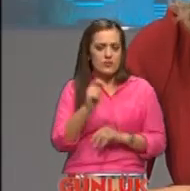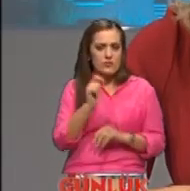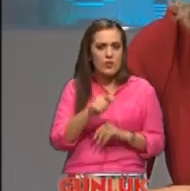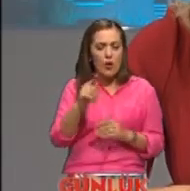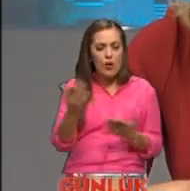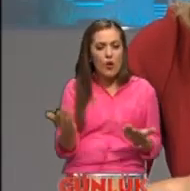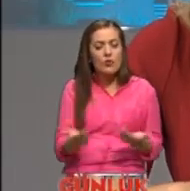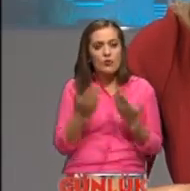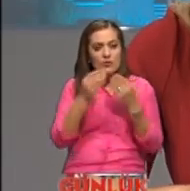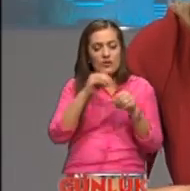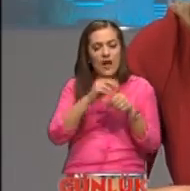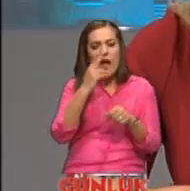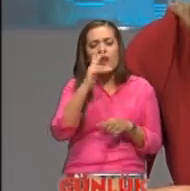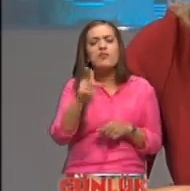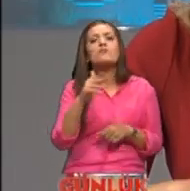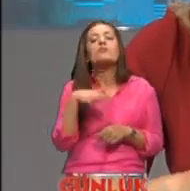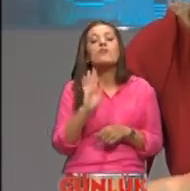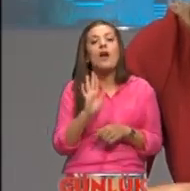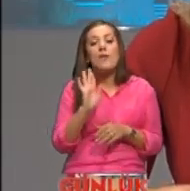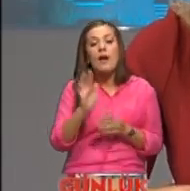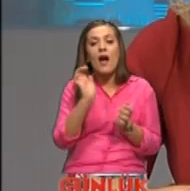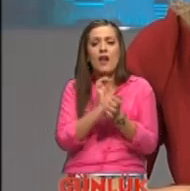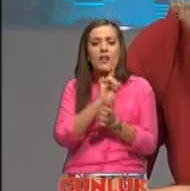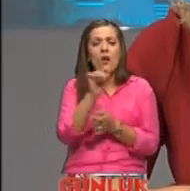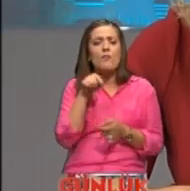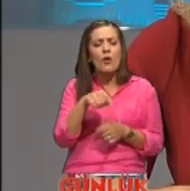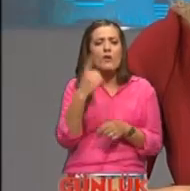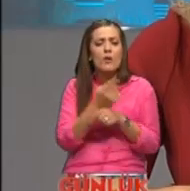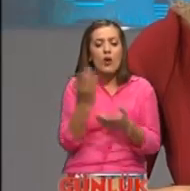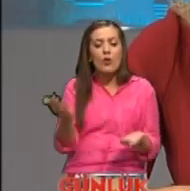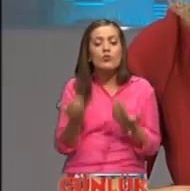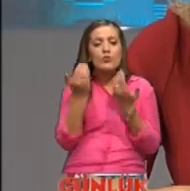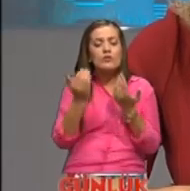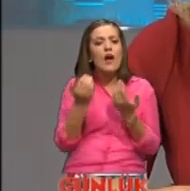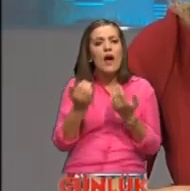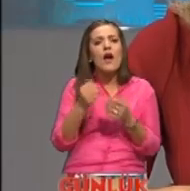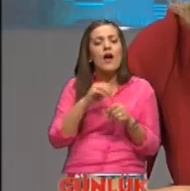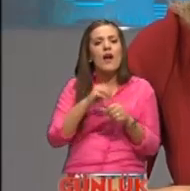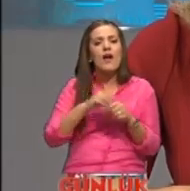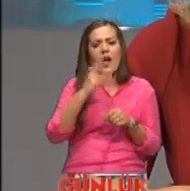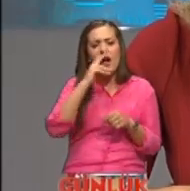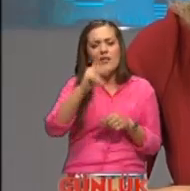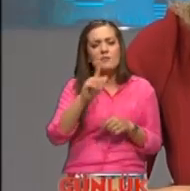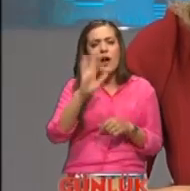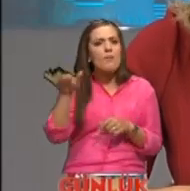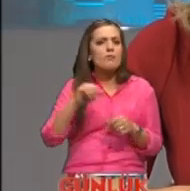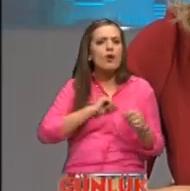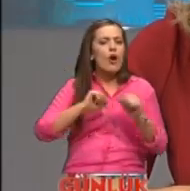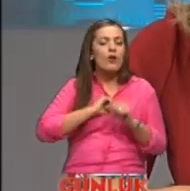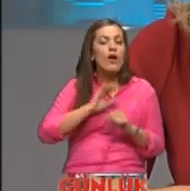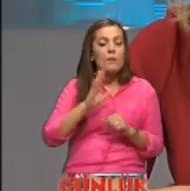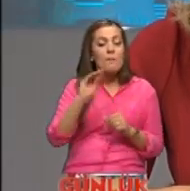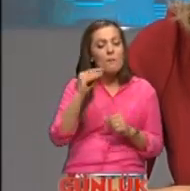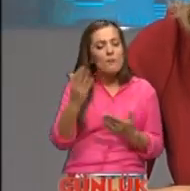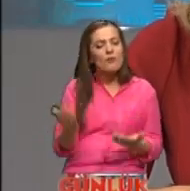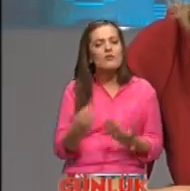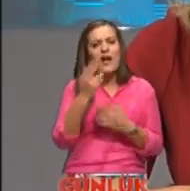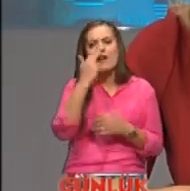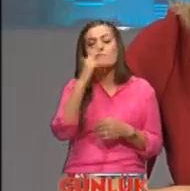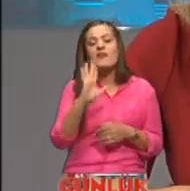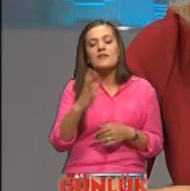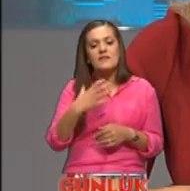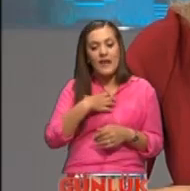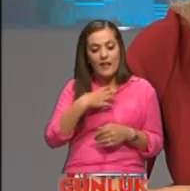O kucağa alışmıyor. Ama ailelerde böyle bir hani kucağa alışma endişesi yaşarlar. Bebekler kucağa